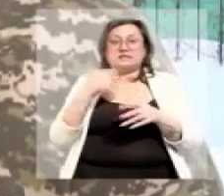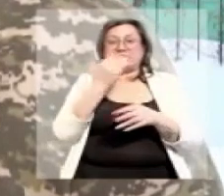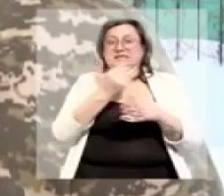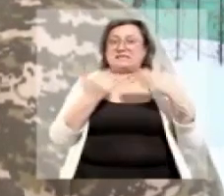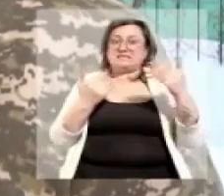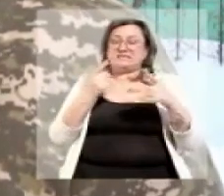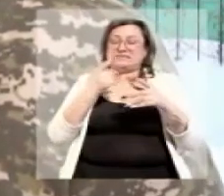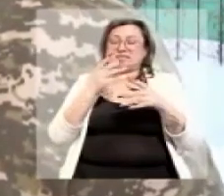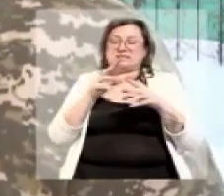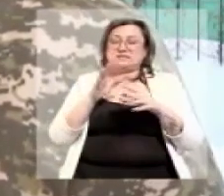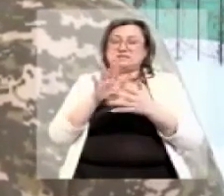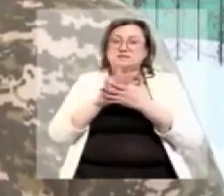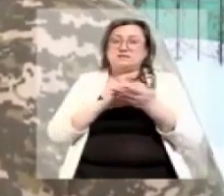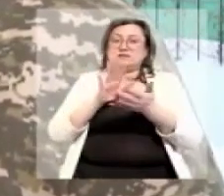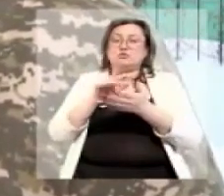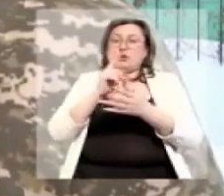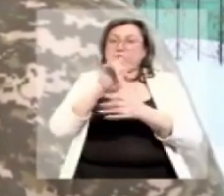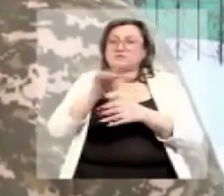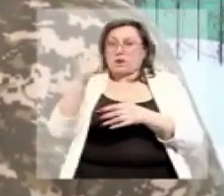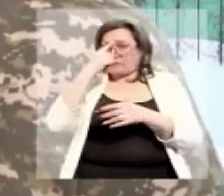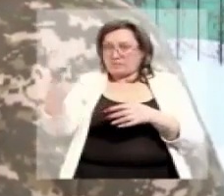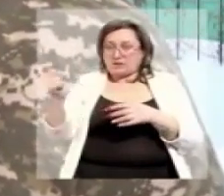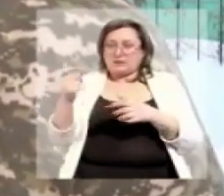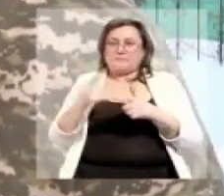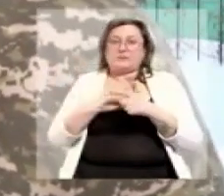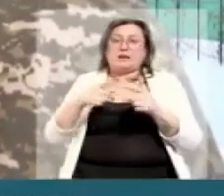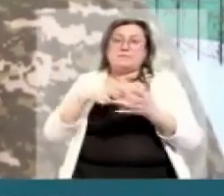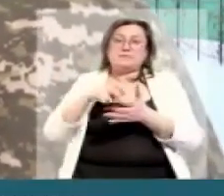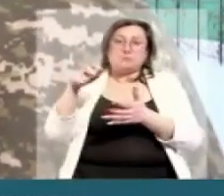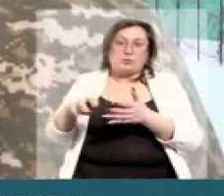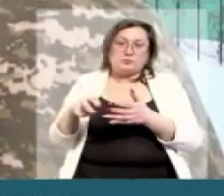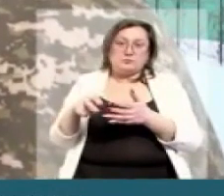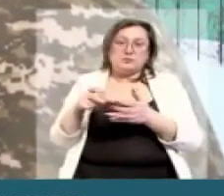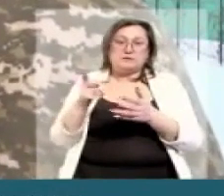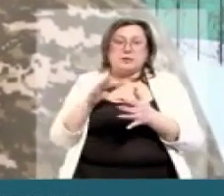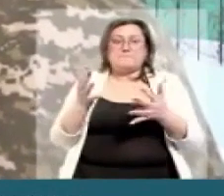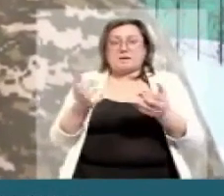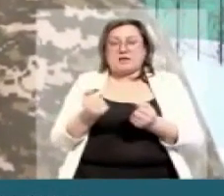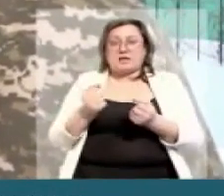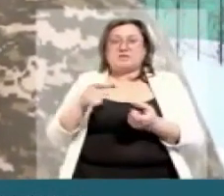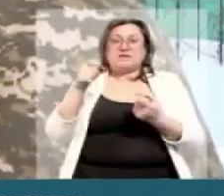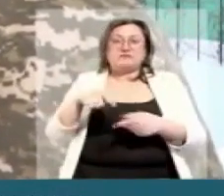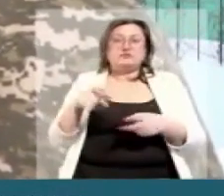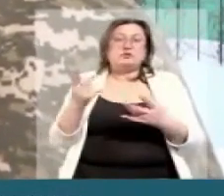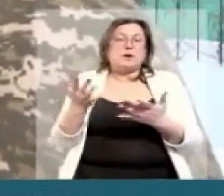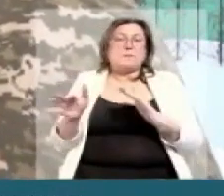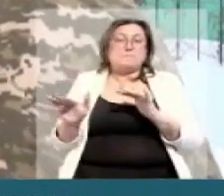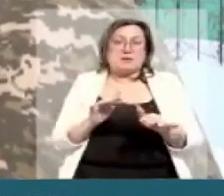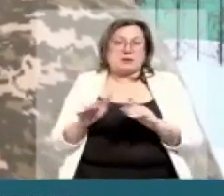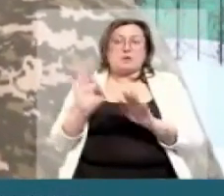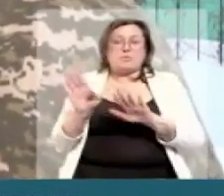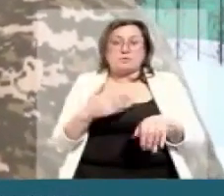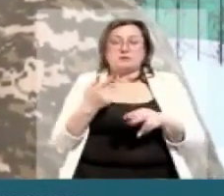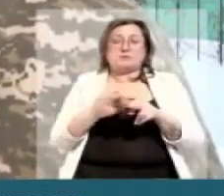направляется в адрес нашей инспекции официальное уведомление либо же письмо для принятия соответствующих мер После